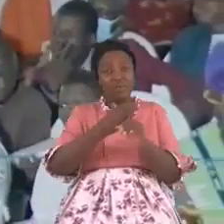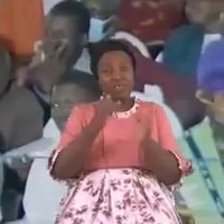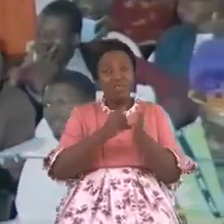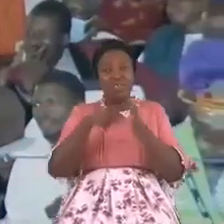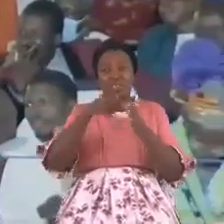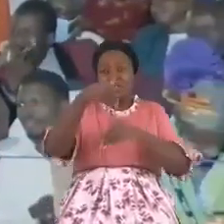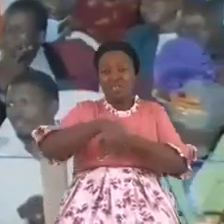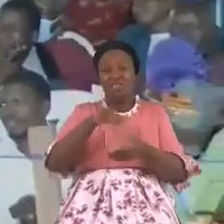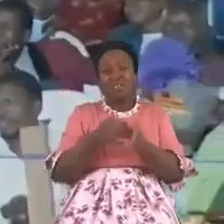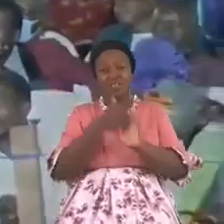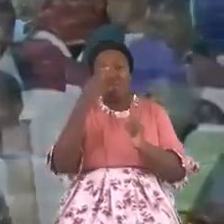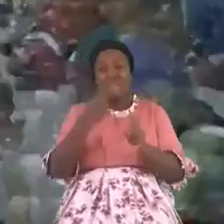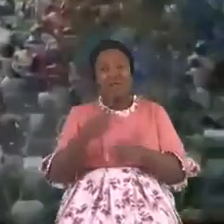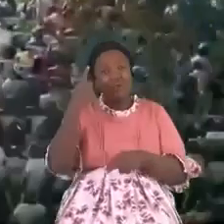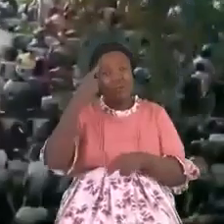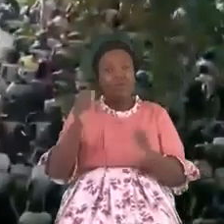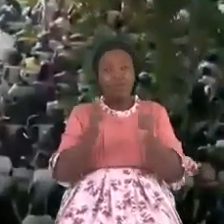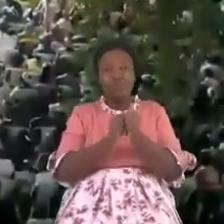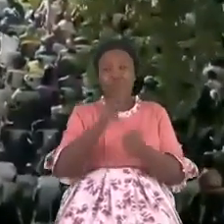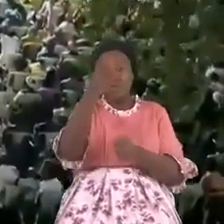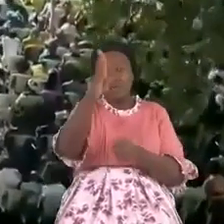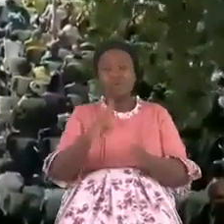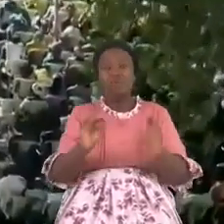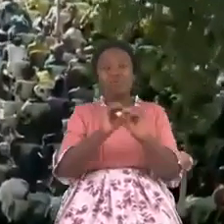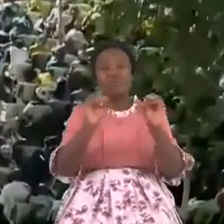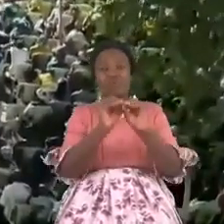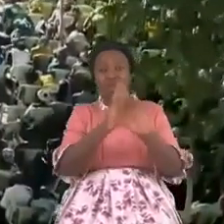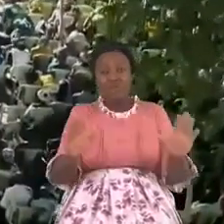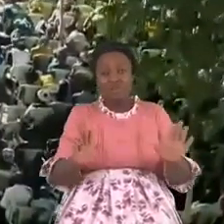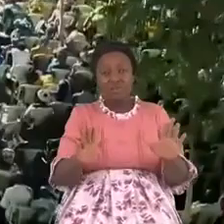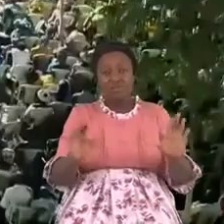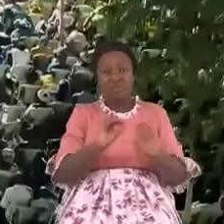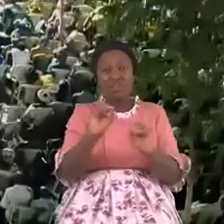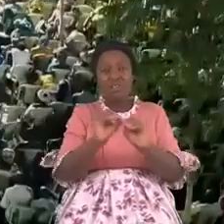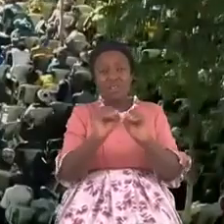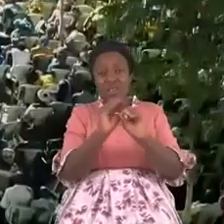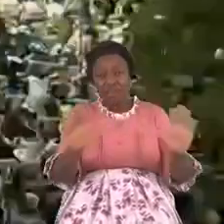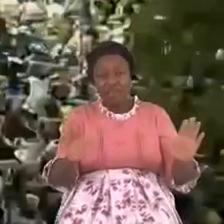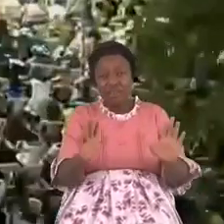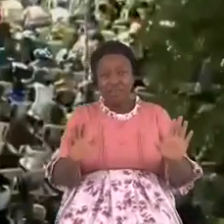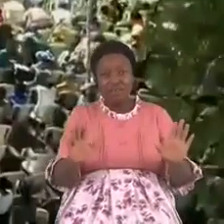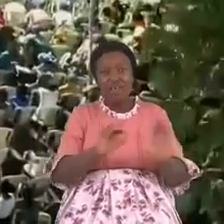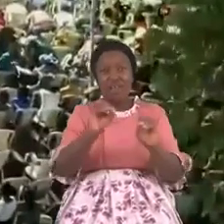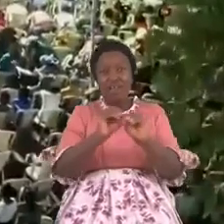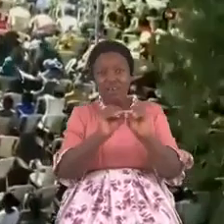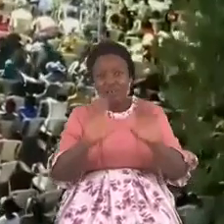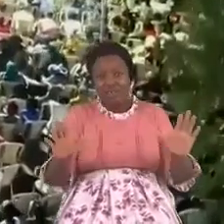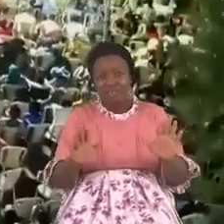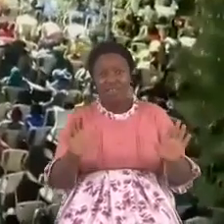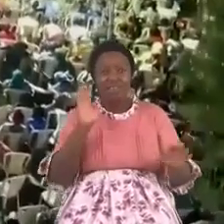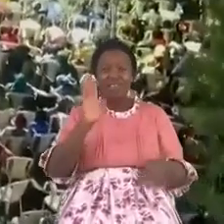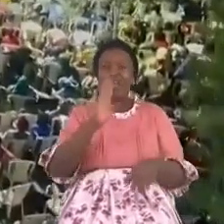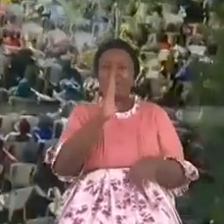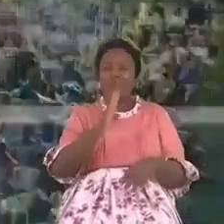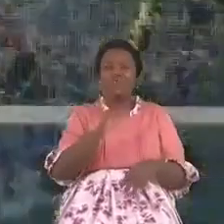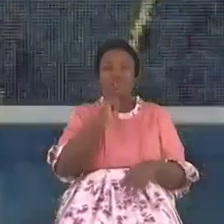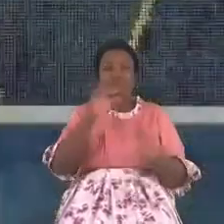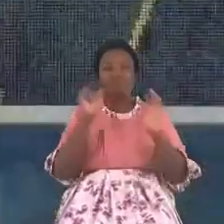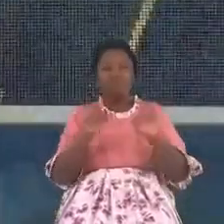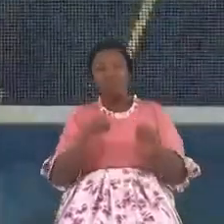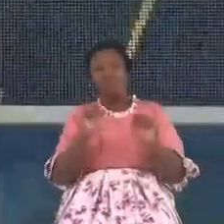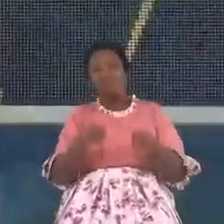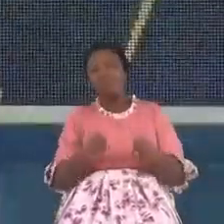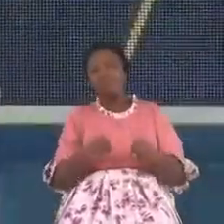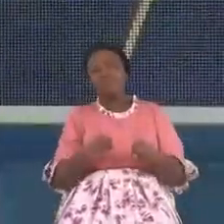nọ, ọ dịghị ihe ọwụla, ọ dịghị ihe ọwụla, ọ dịghị ihe ọwụla nke a na-apụghị ime.